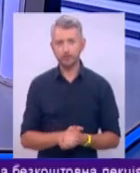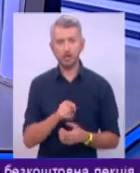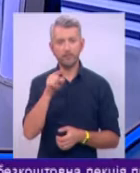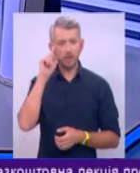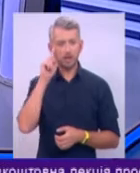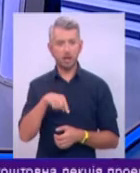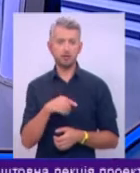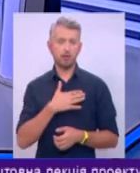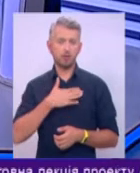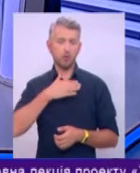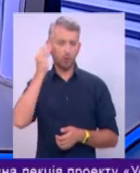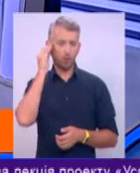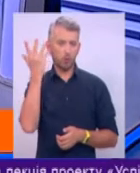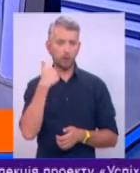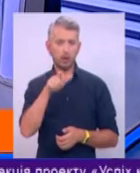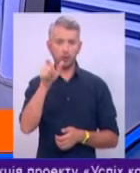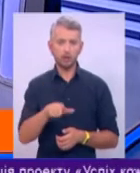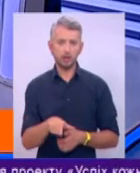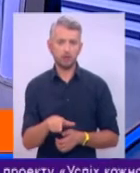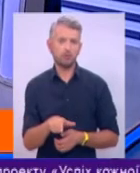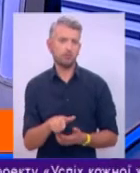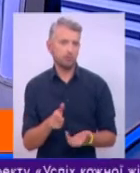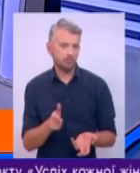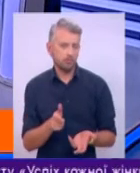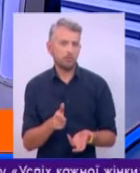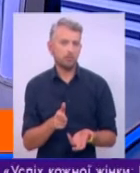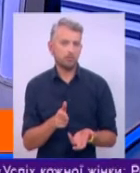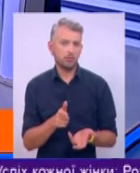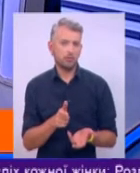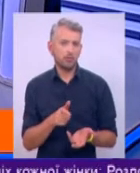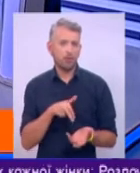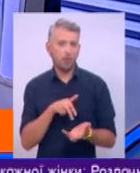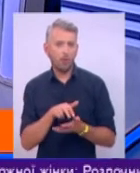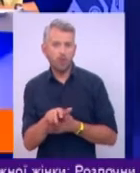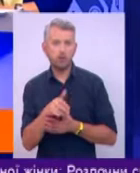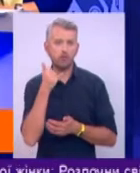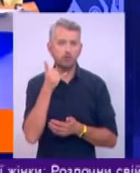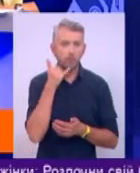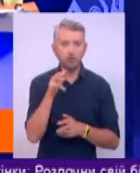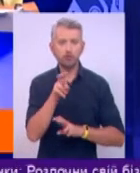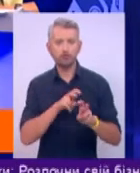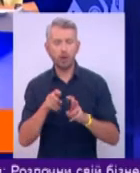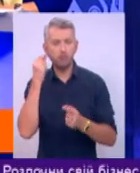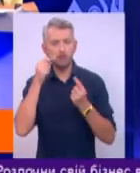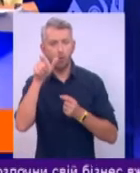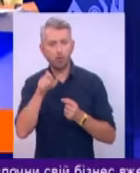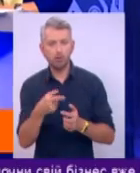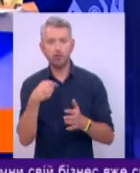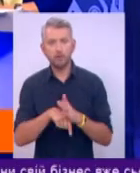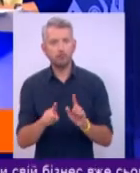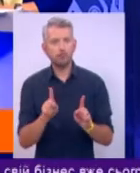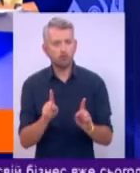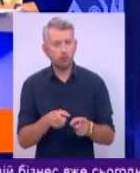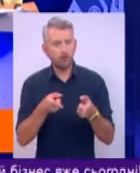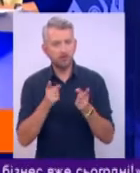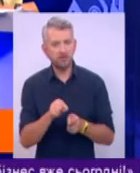знаєте, як на мене, коли людина, ну, ходить, дзвонить, шукає психолога, то значить, що то дійсно з